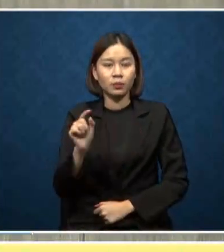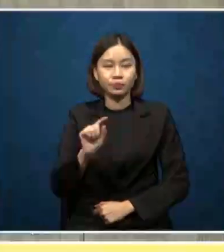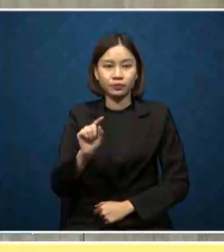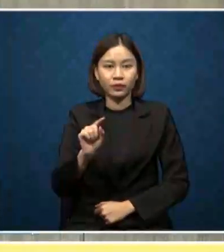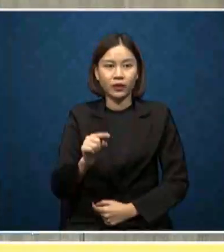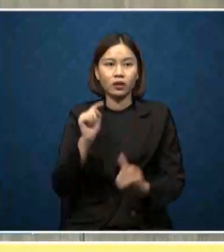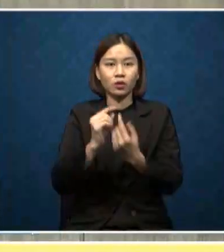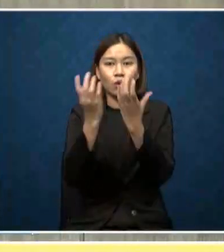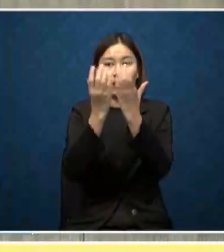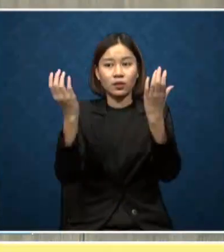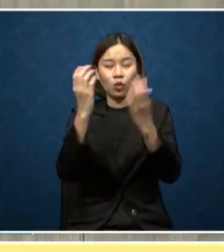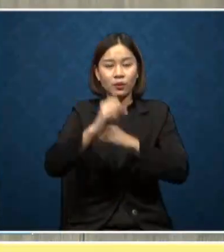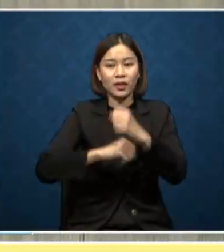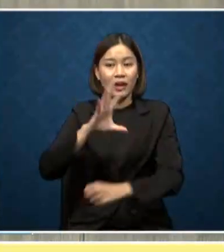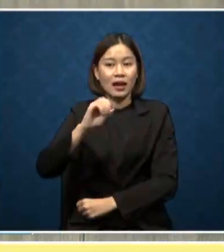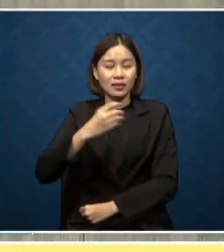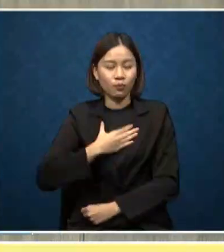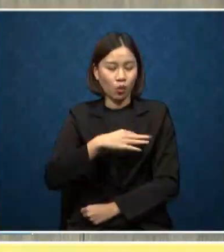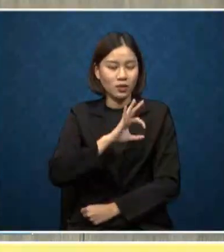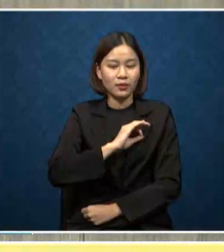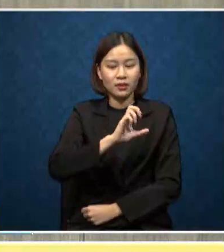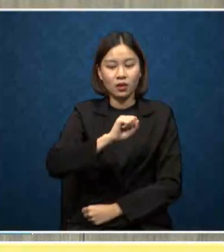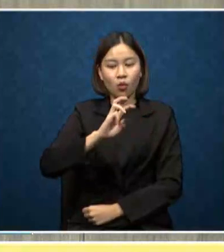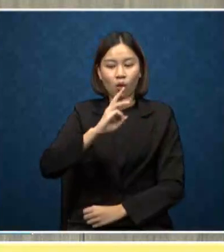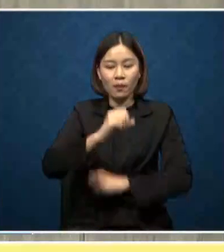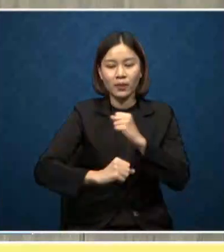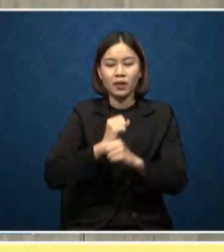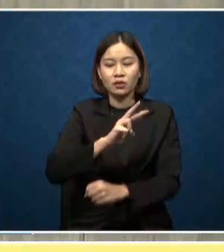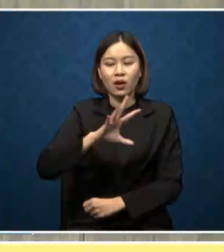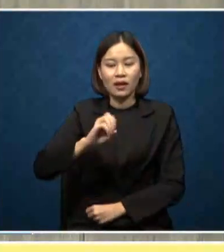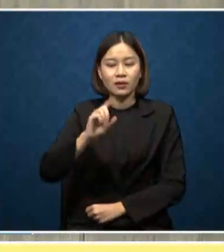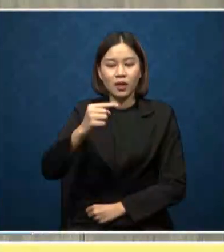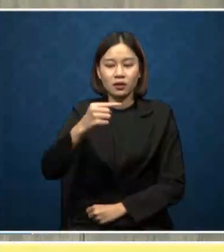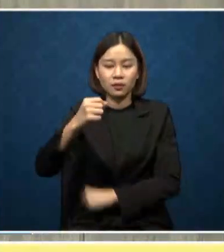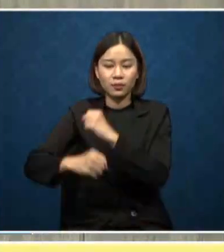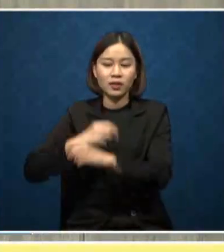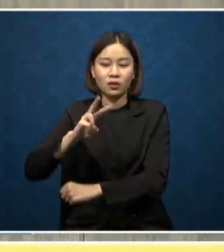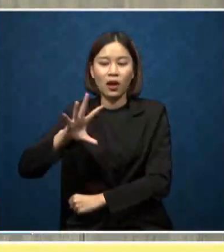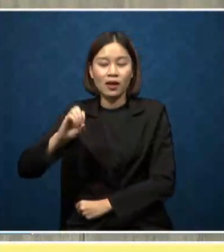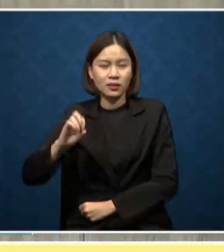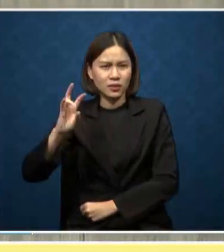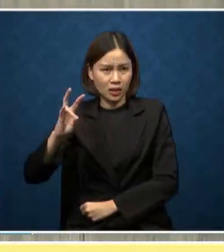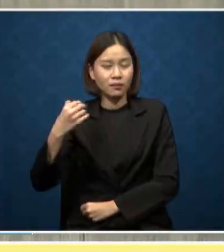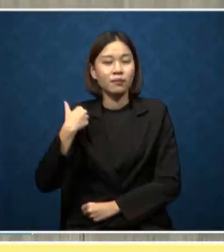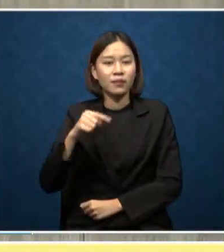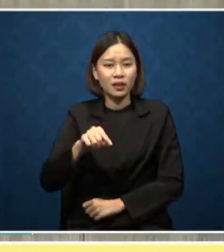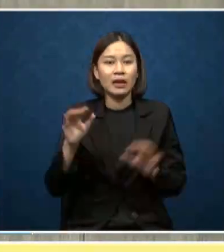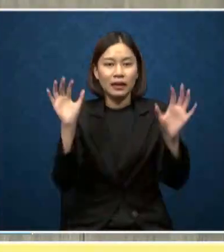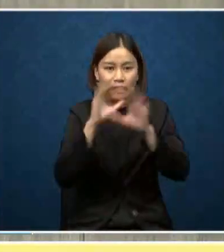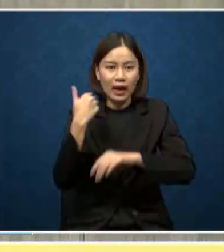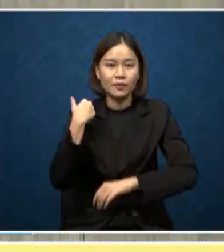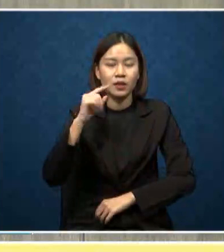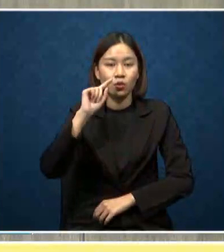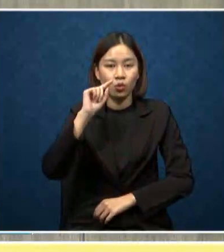รัฐธรรมนูญ 50ที่ผมเป็นสมาชิกวุฒิสภาตั้งแต่ปี 2551 - 2557นั้นเคยเกิดกรณีนี้ขึ้น 2